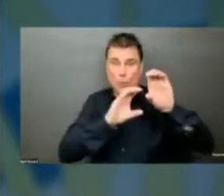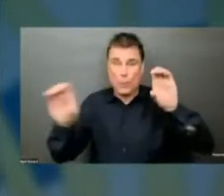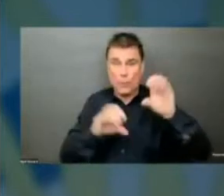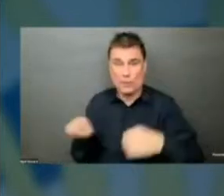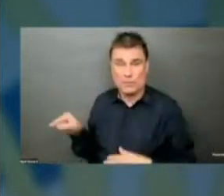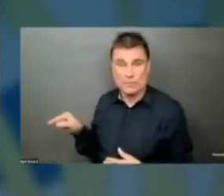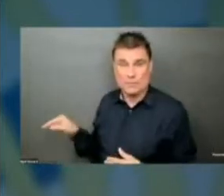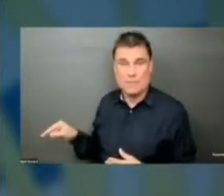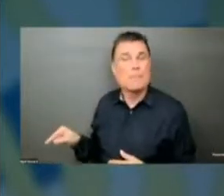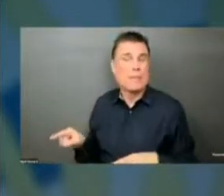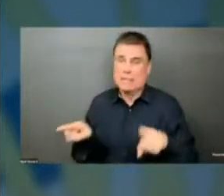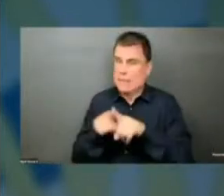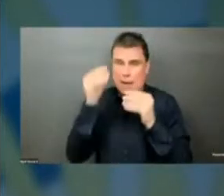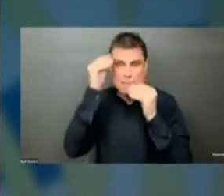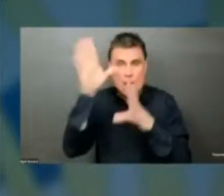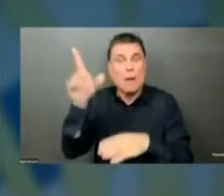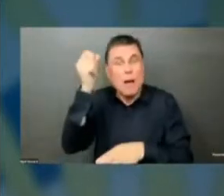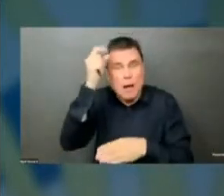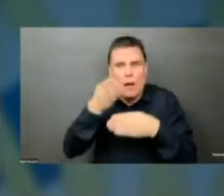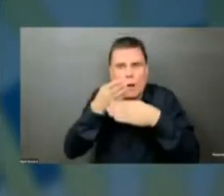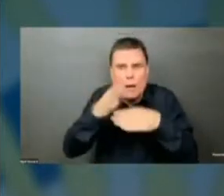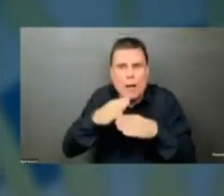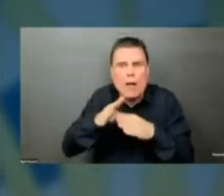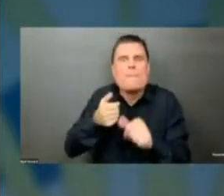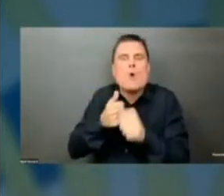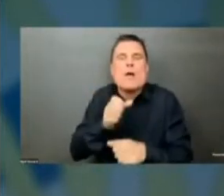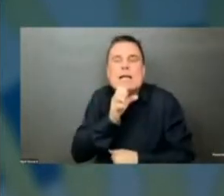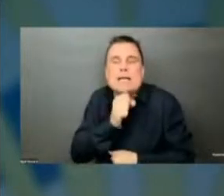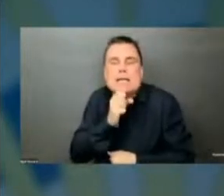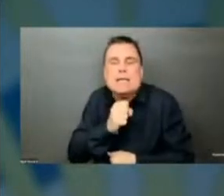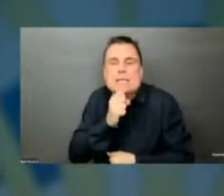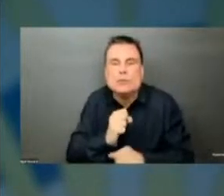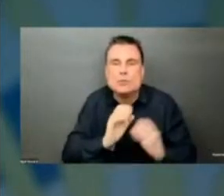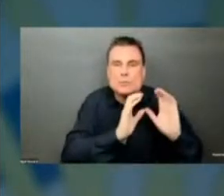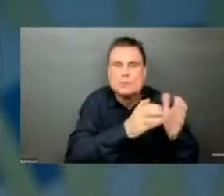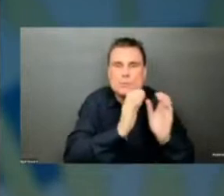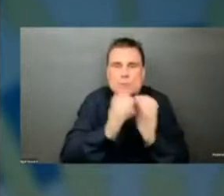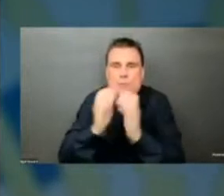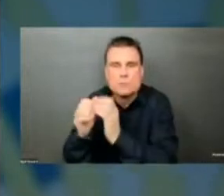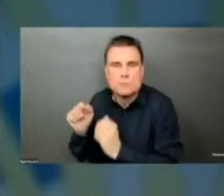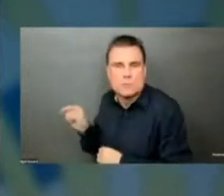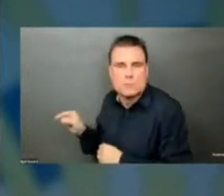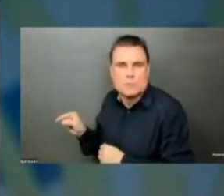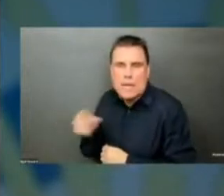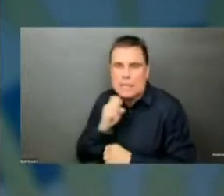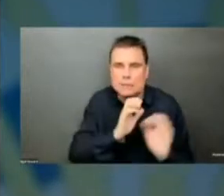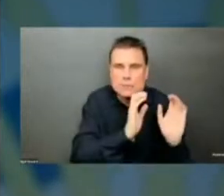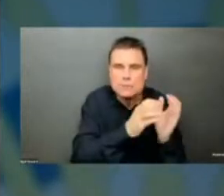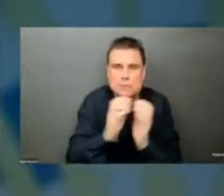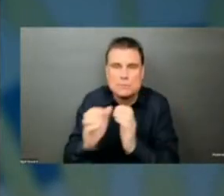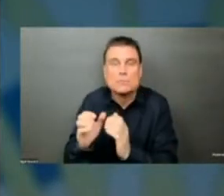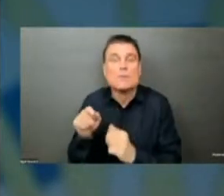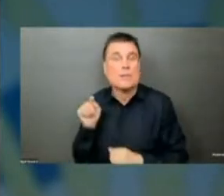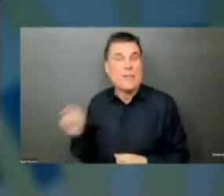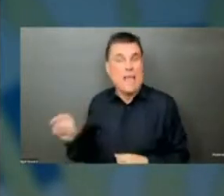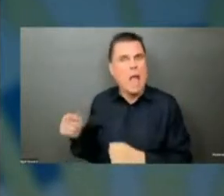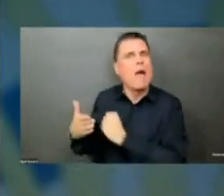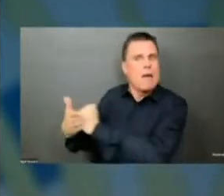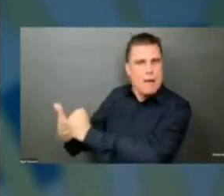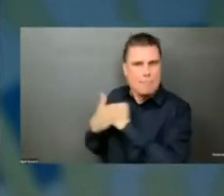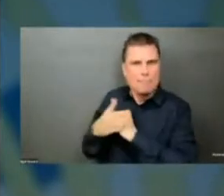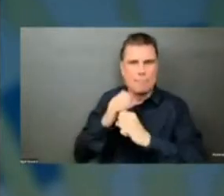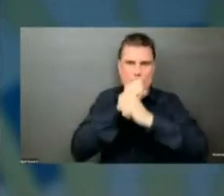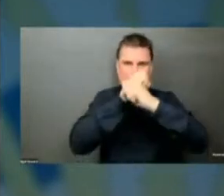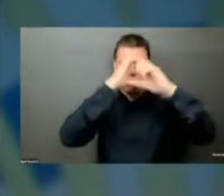we look 趋 at 势 this 是 to 一 help 样 us 的。 understand transmission in specific settings. And the 5 to 12-year-olds and 13 他 to 说5至到